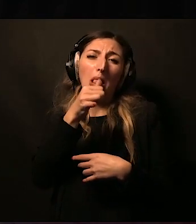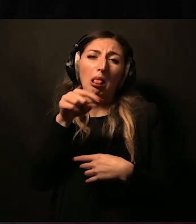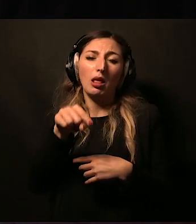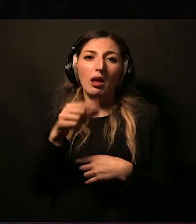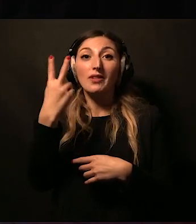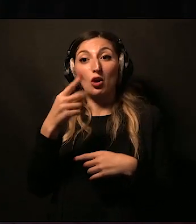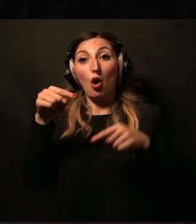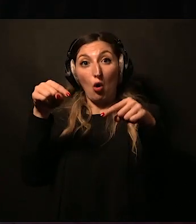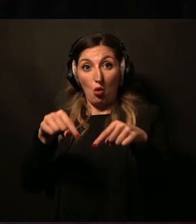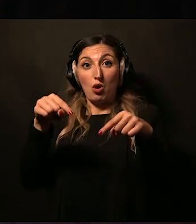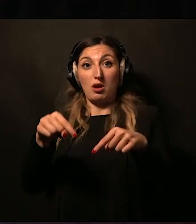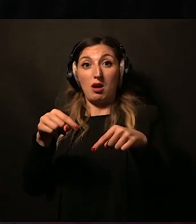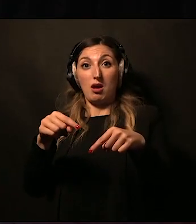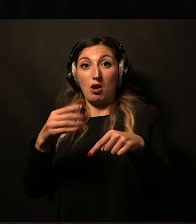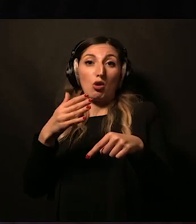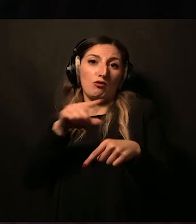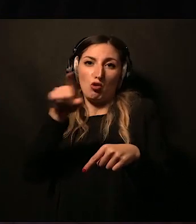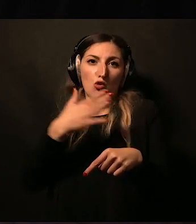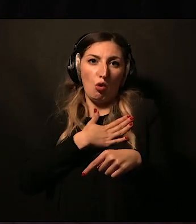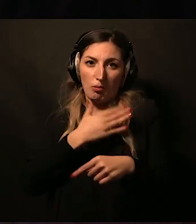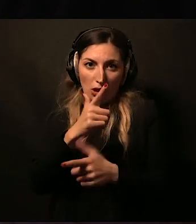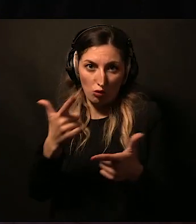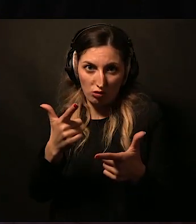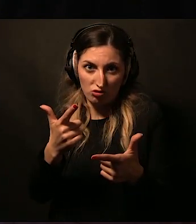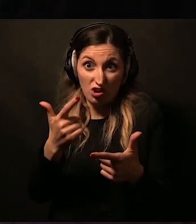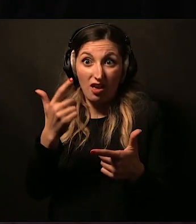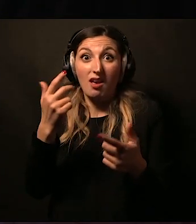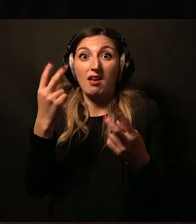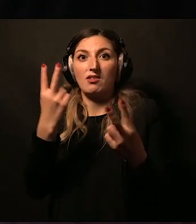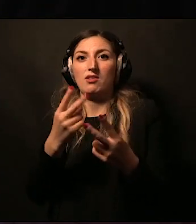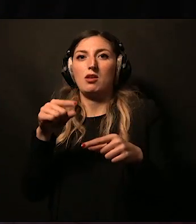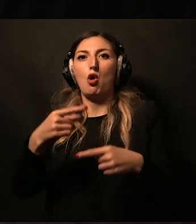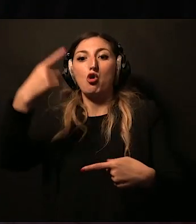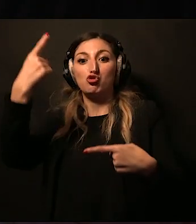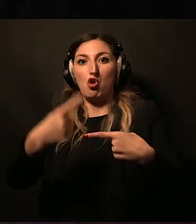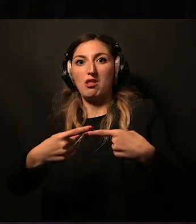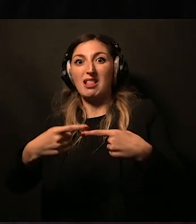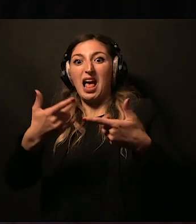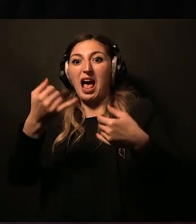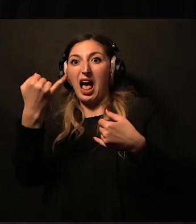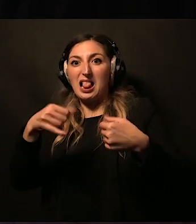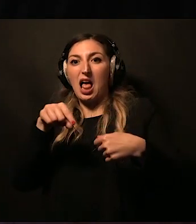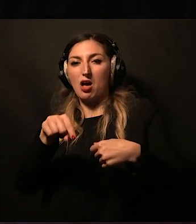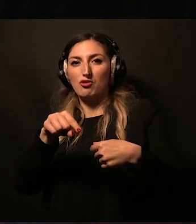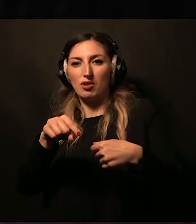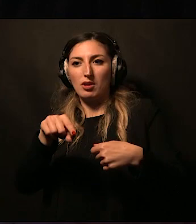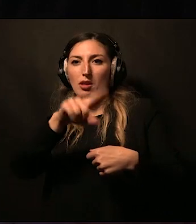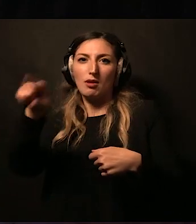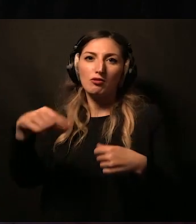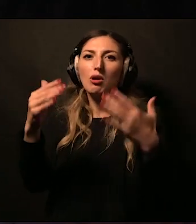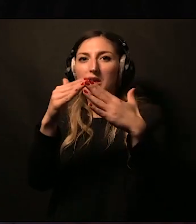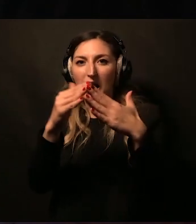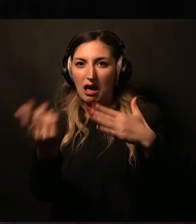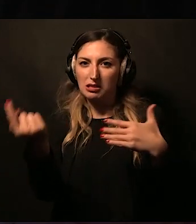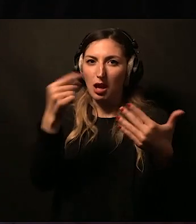però alla fine di questa giornata dopo questo speech voi tornerete a casa con molti più dubbi che